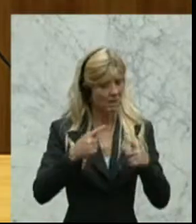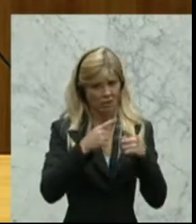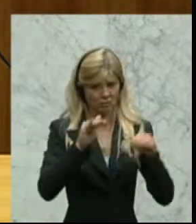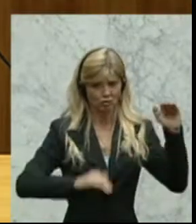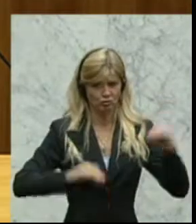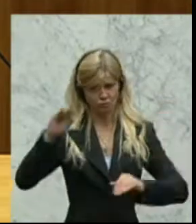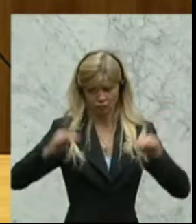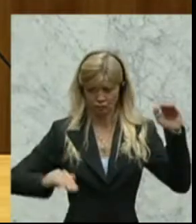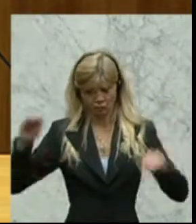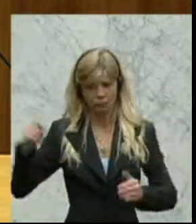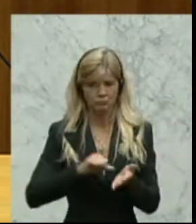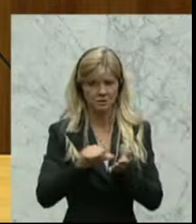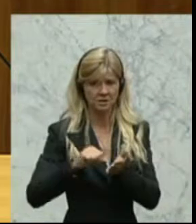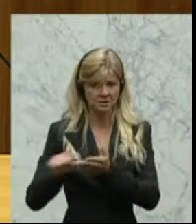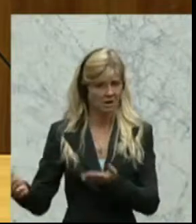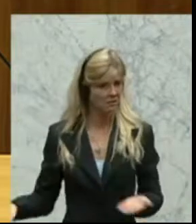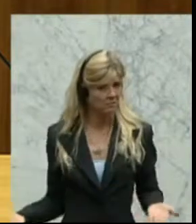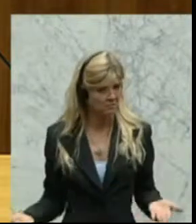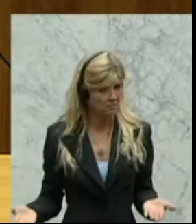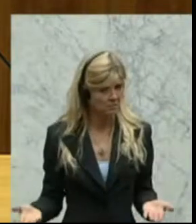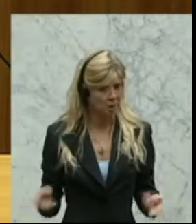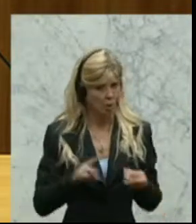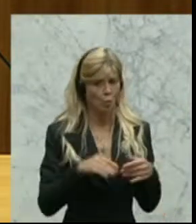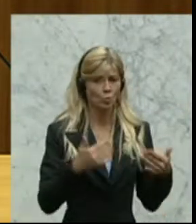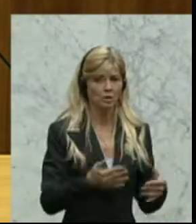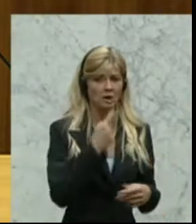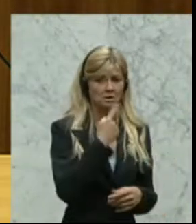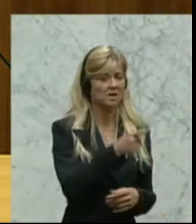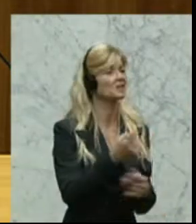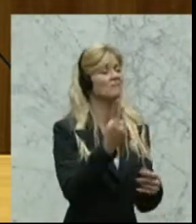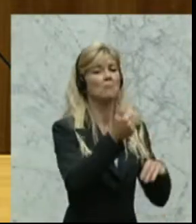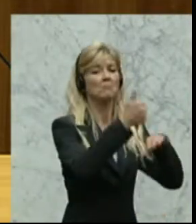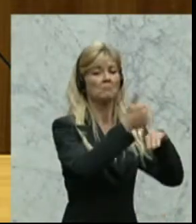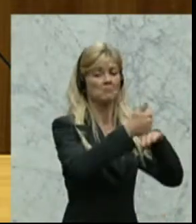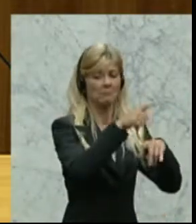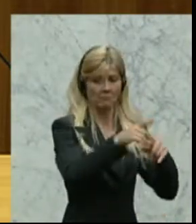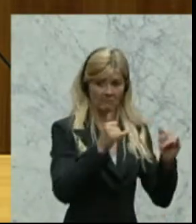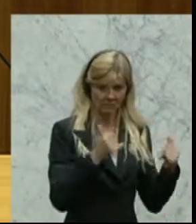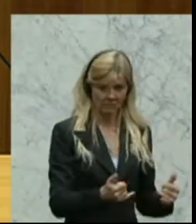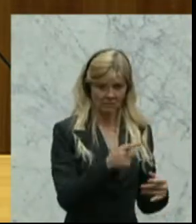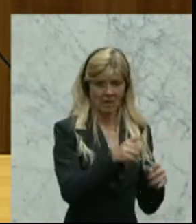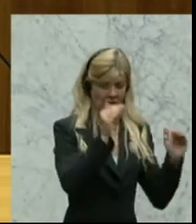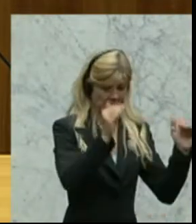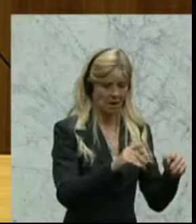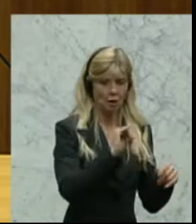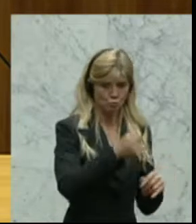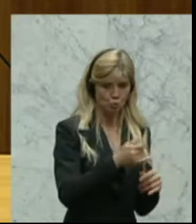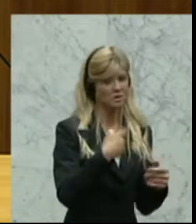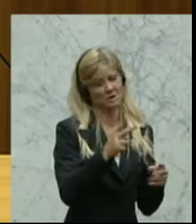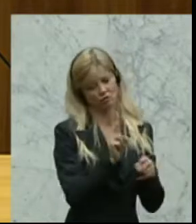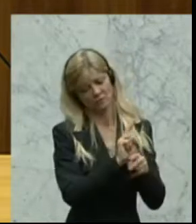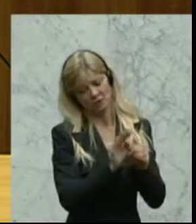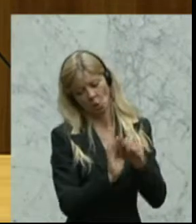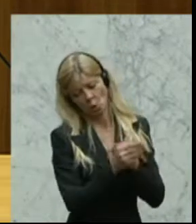auf konservativer und liberaler Seite innen wohnt, schwindeln Sie sich in Wirklichkeit an der Verteilungsfrage vorbei.